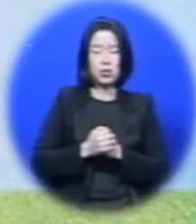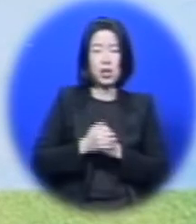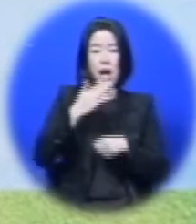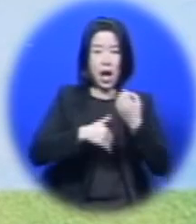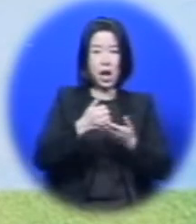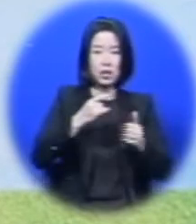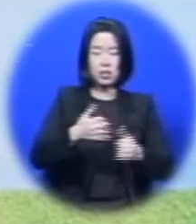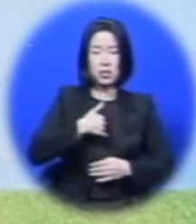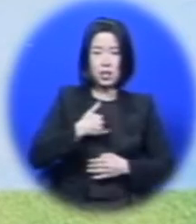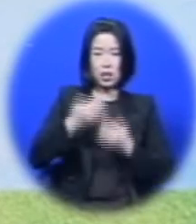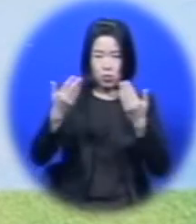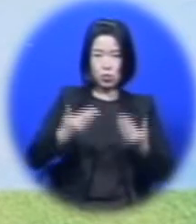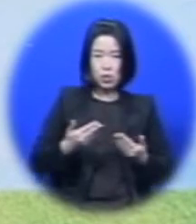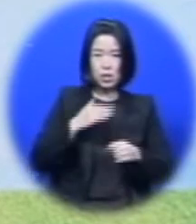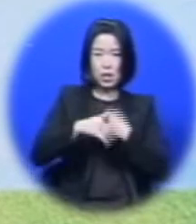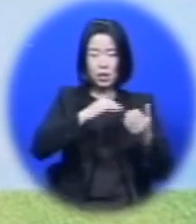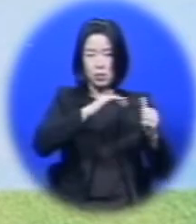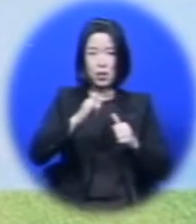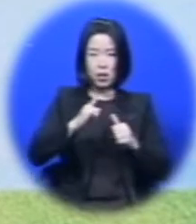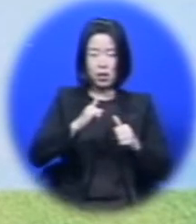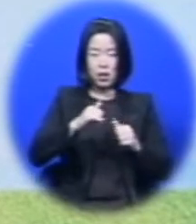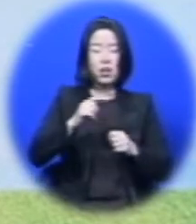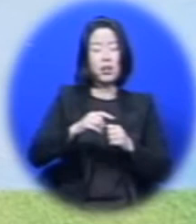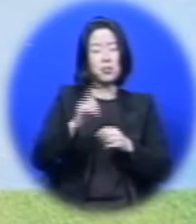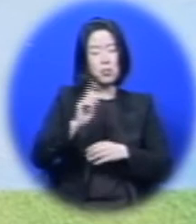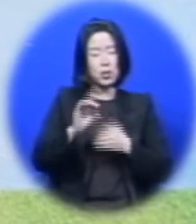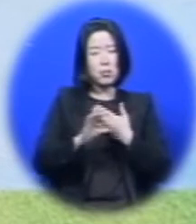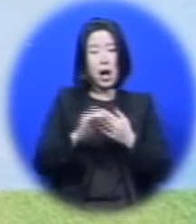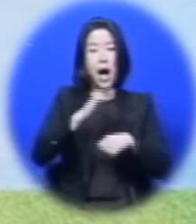하나님께서 저에게 주신 사명은 하나님의 나라 사람을 일깨우라는 거예요.